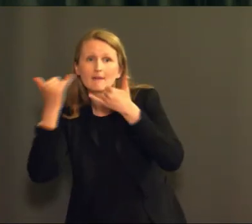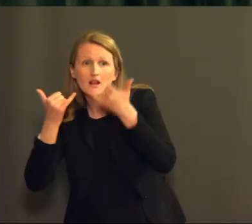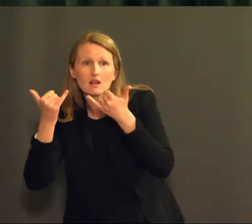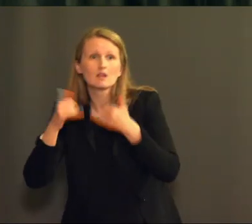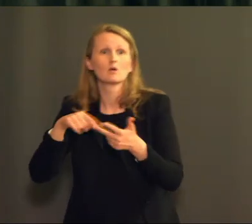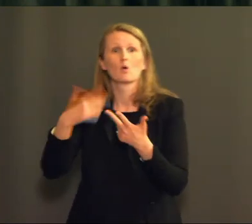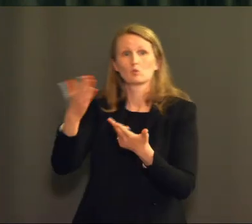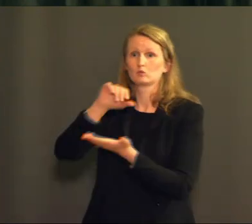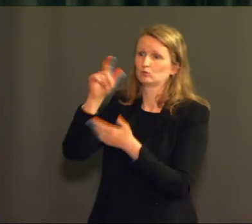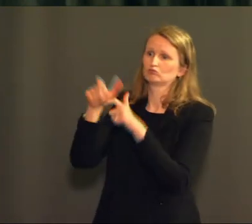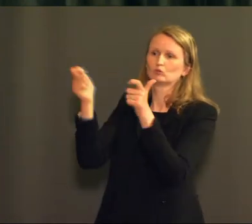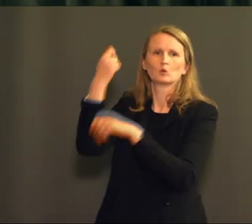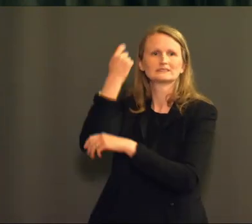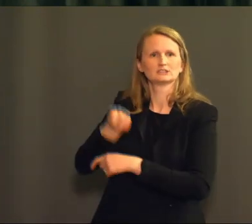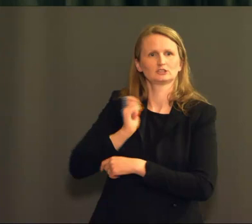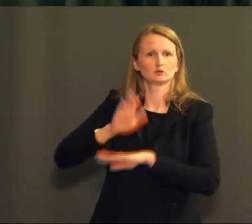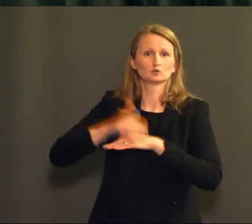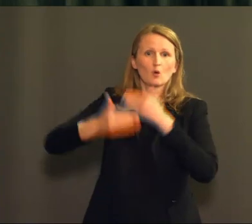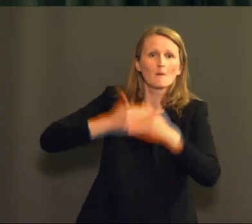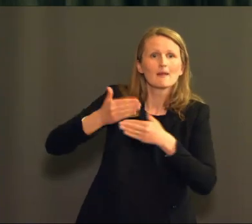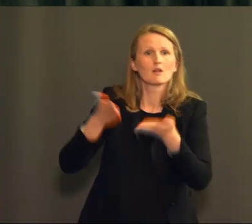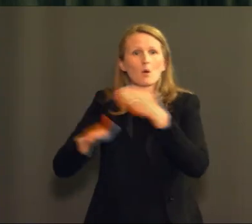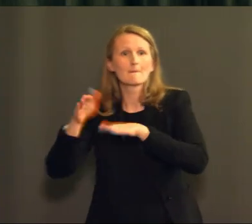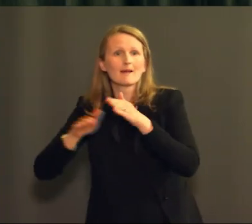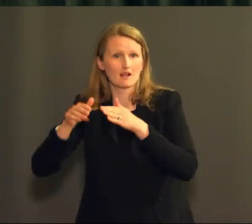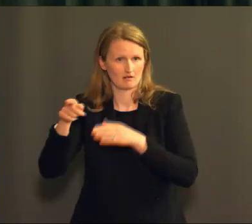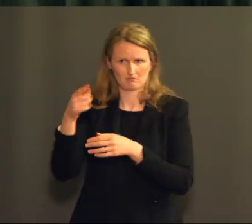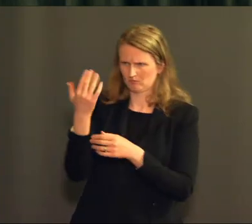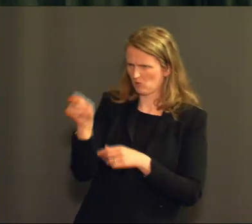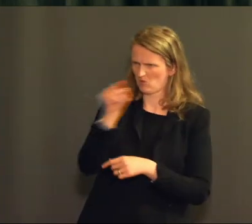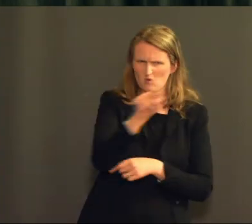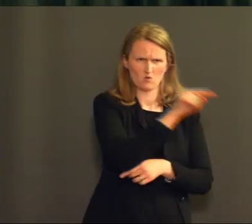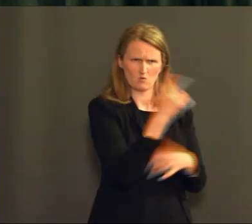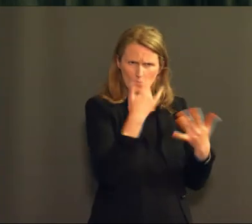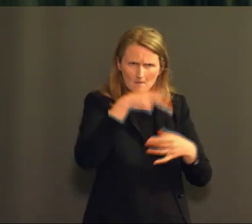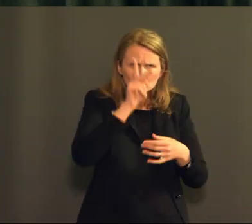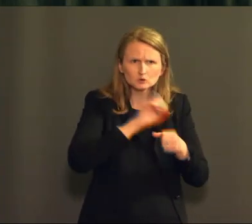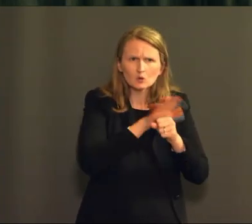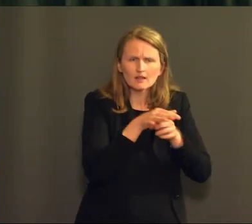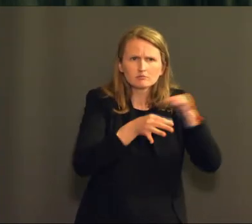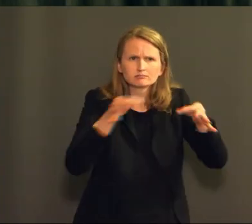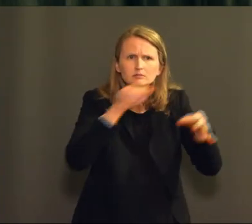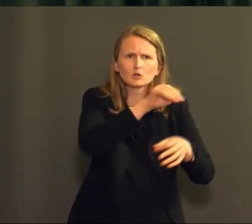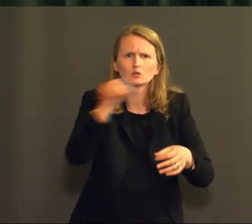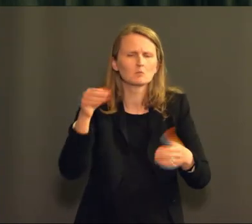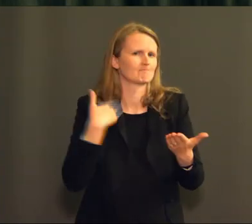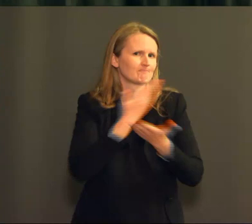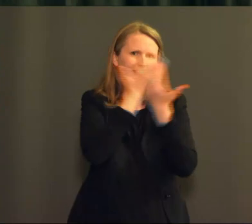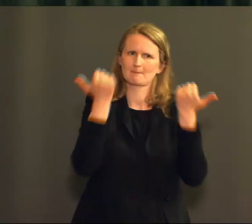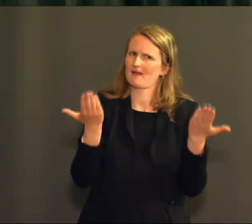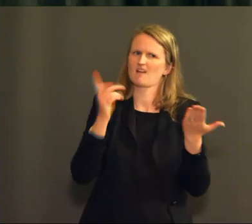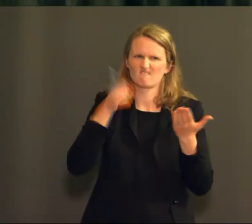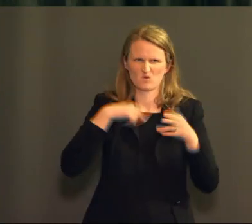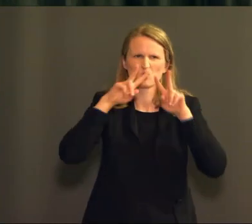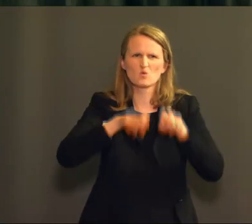peine d'examiner si des protocoles plus stricts seraient nécessaires, ainsi que des actions de sensibilisation